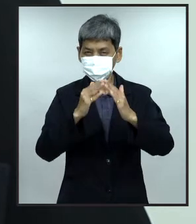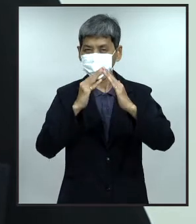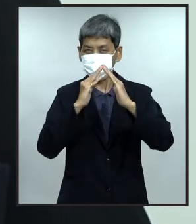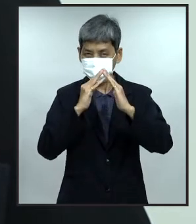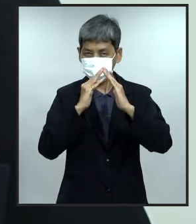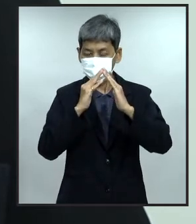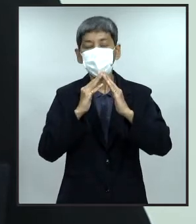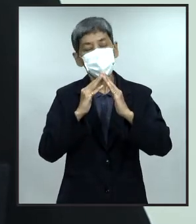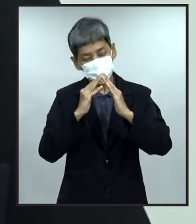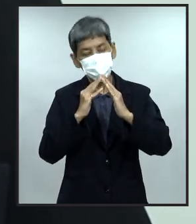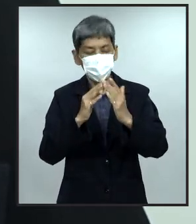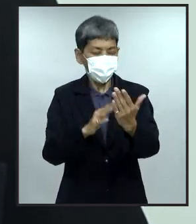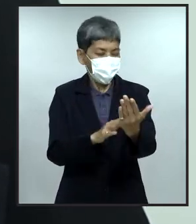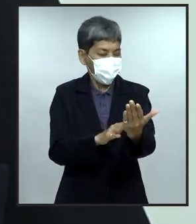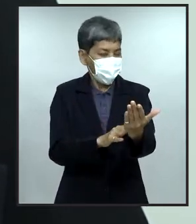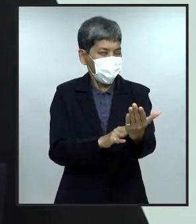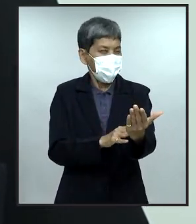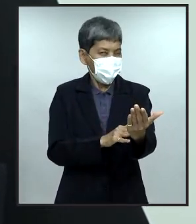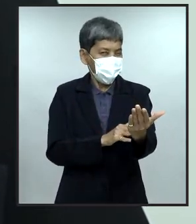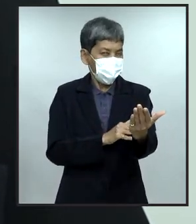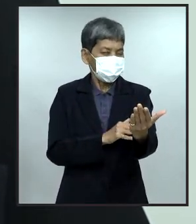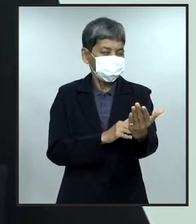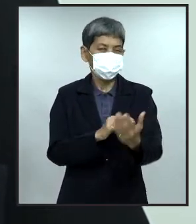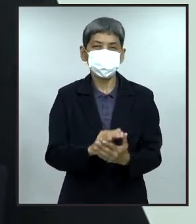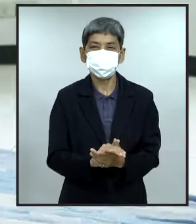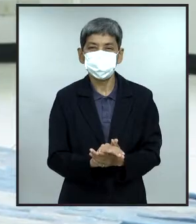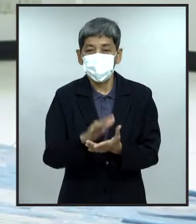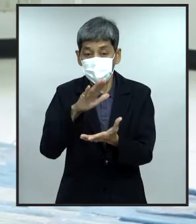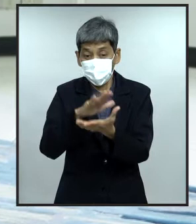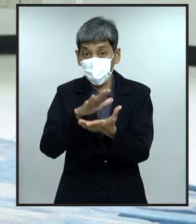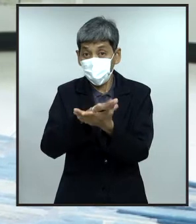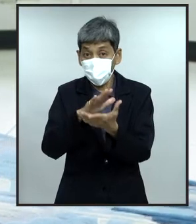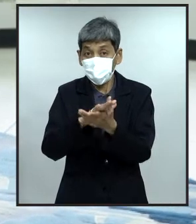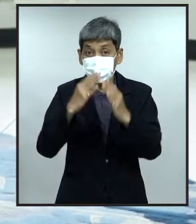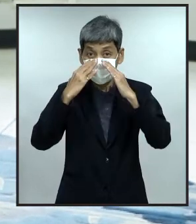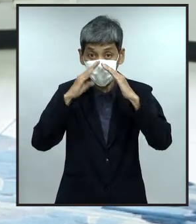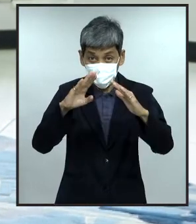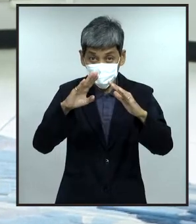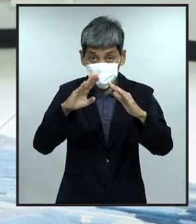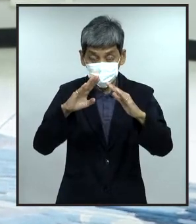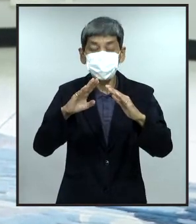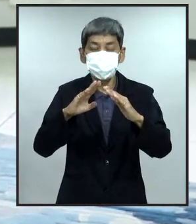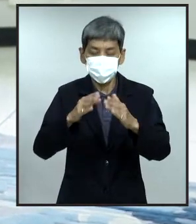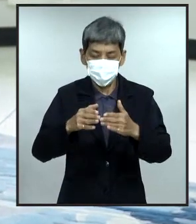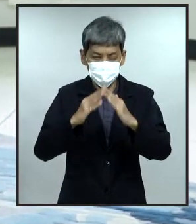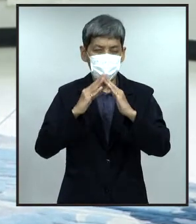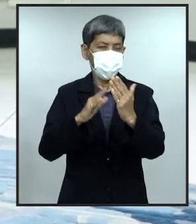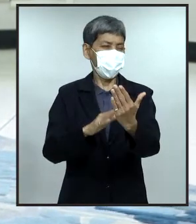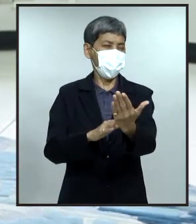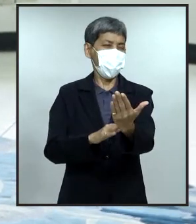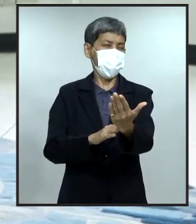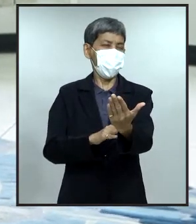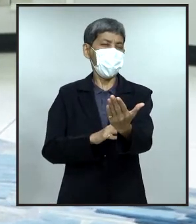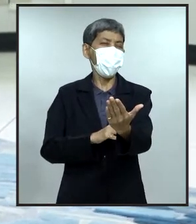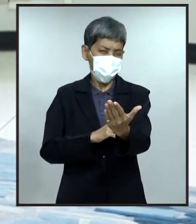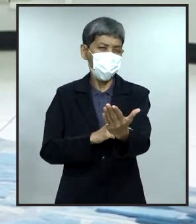าจะต้องบอกว่ายาวนานที่สุดนะครับแล้วก็โรงเรียนเองก็เป็นโรงเรียนที่ตั้งมาก็ยาวน